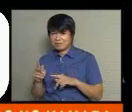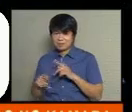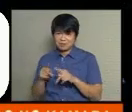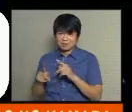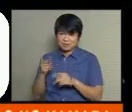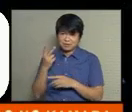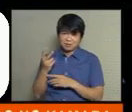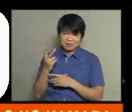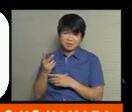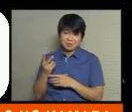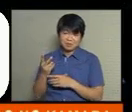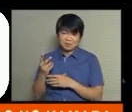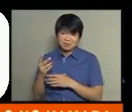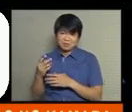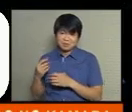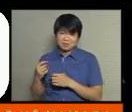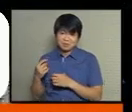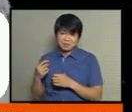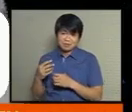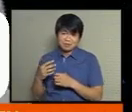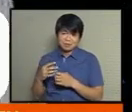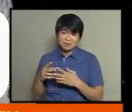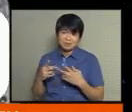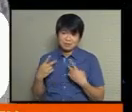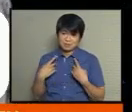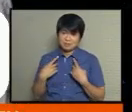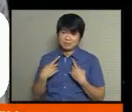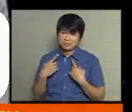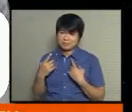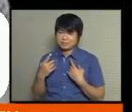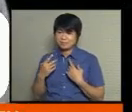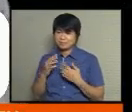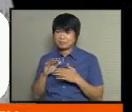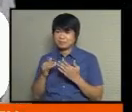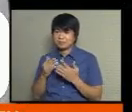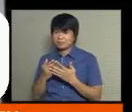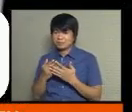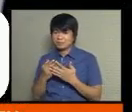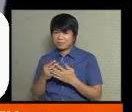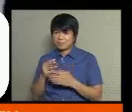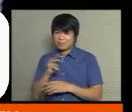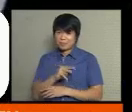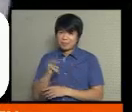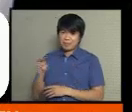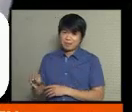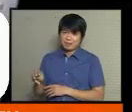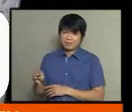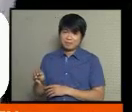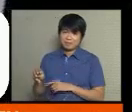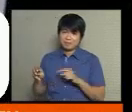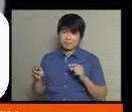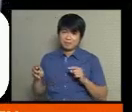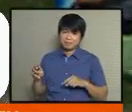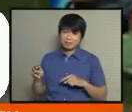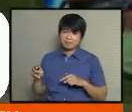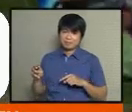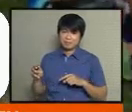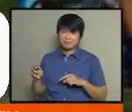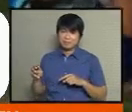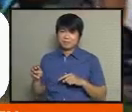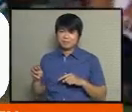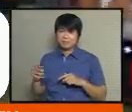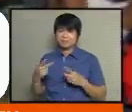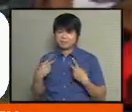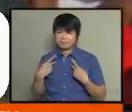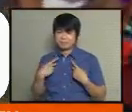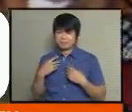so colorful with the colors and all. And the overall the Manila this time it's really nice.